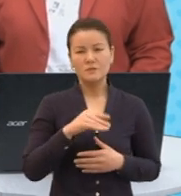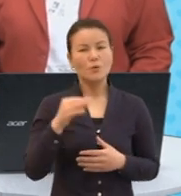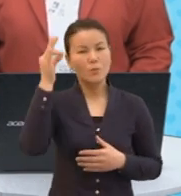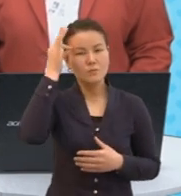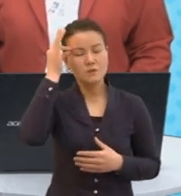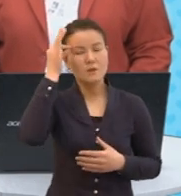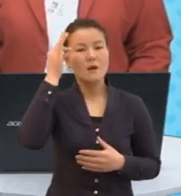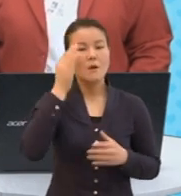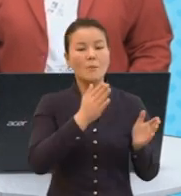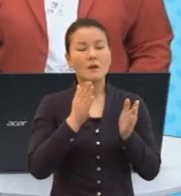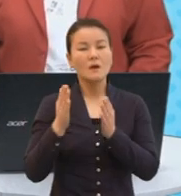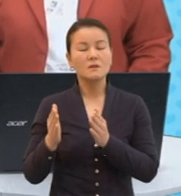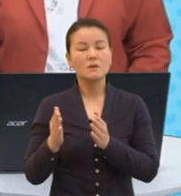алфавита.